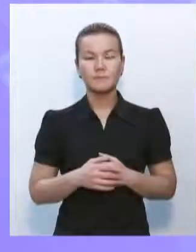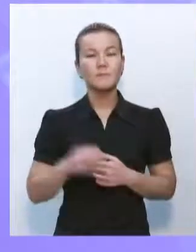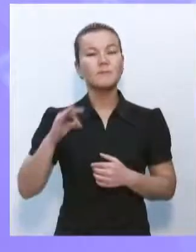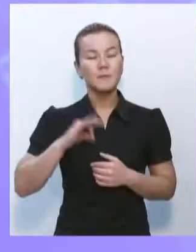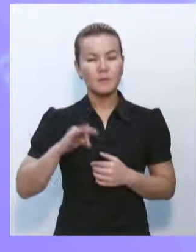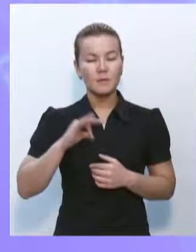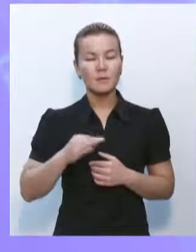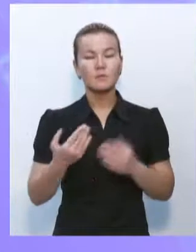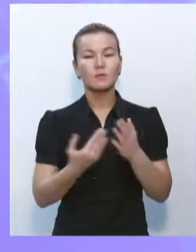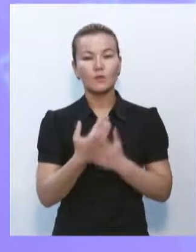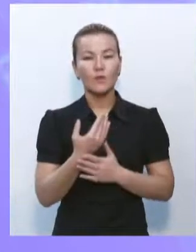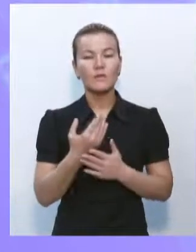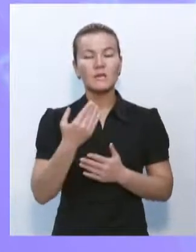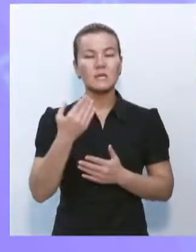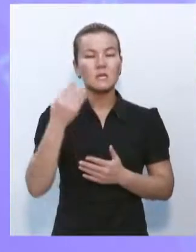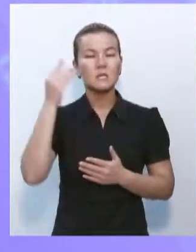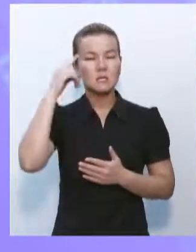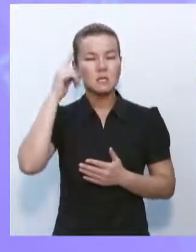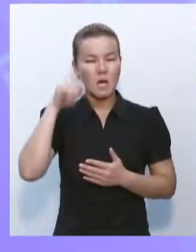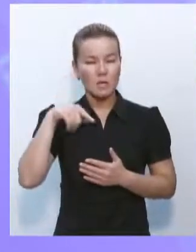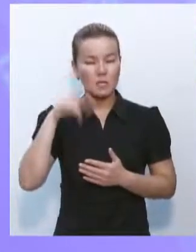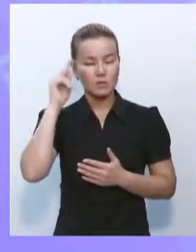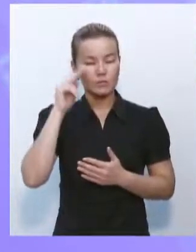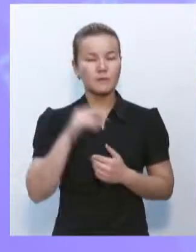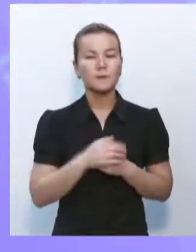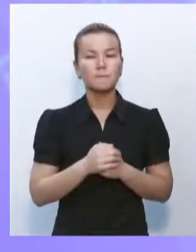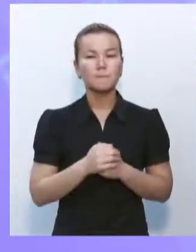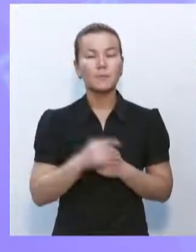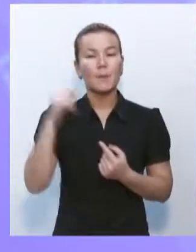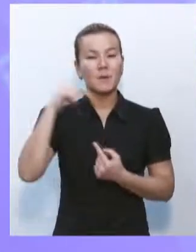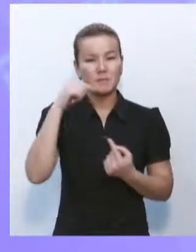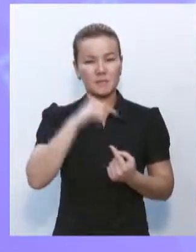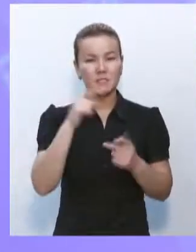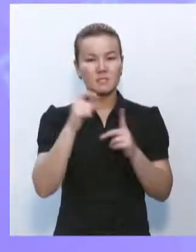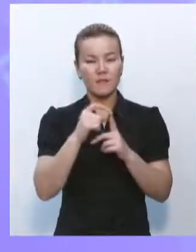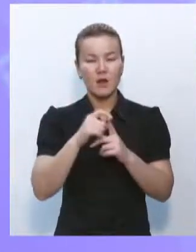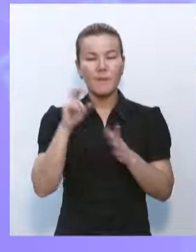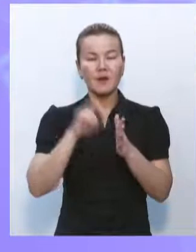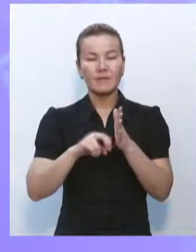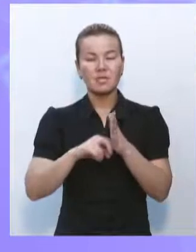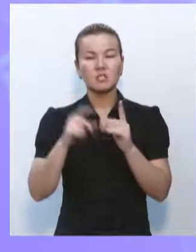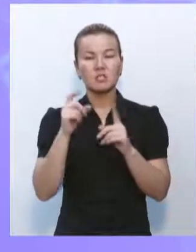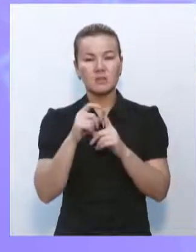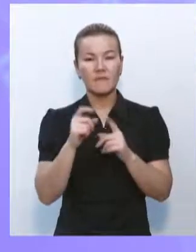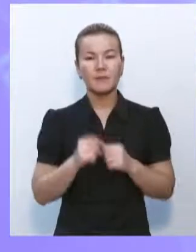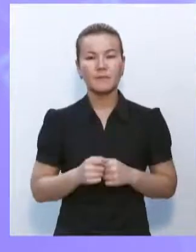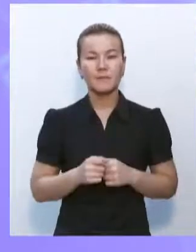корень. Применим новые знания. Подберите к словам проверочные